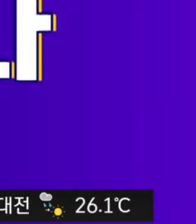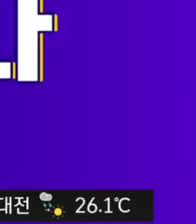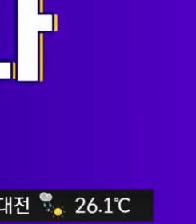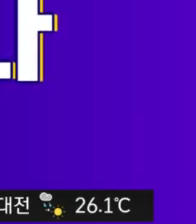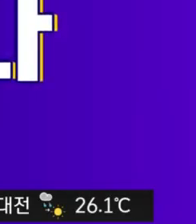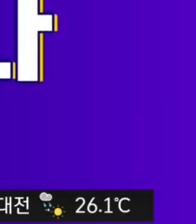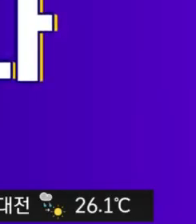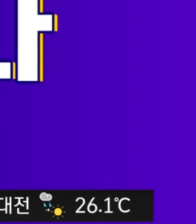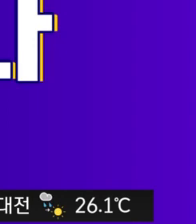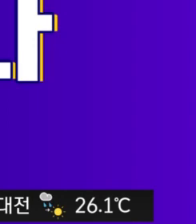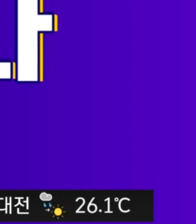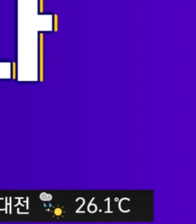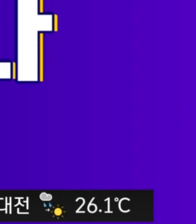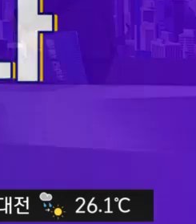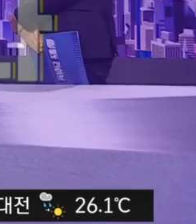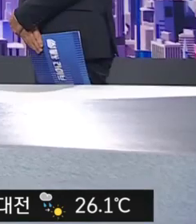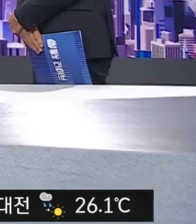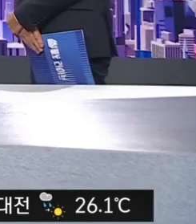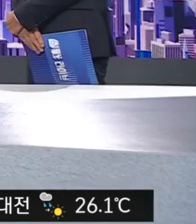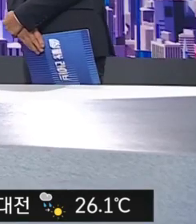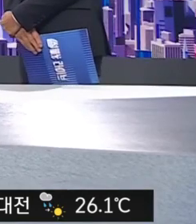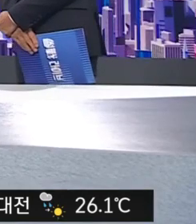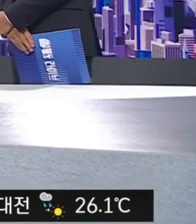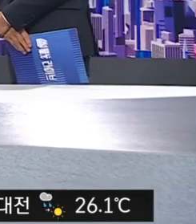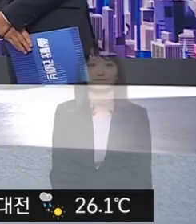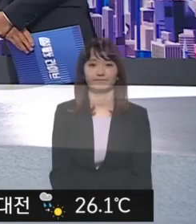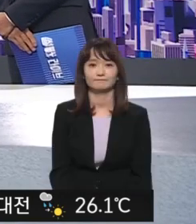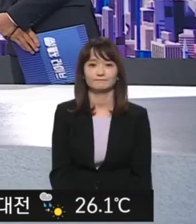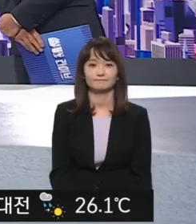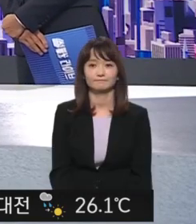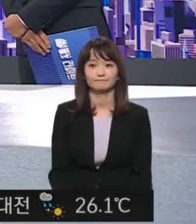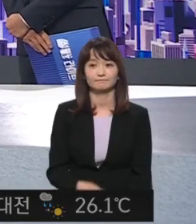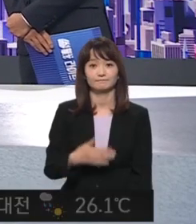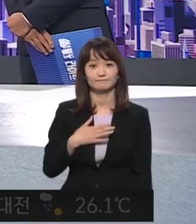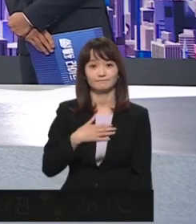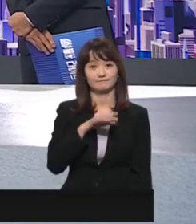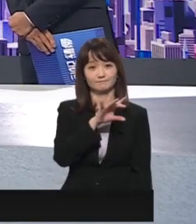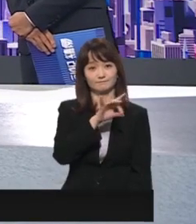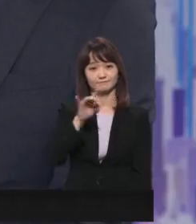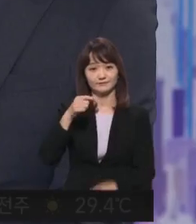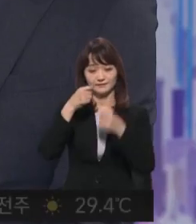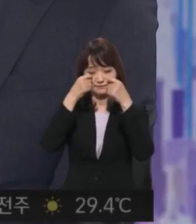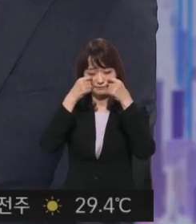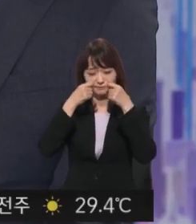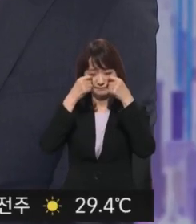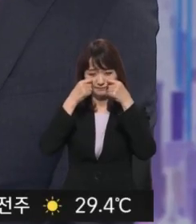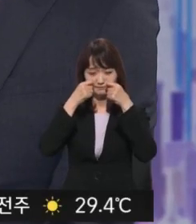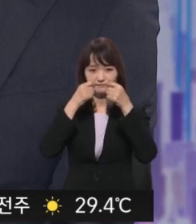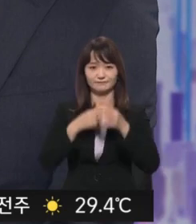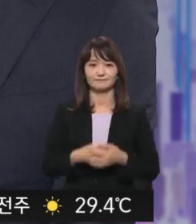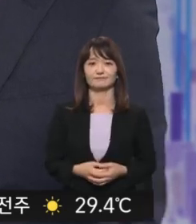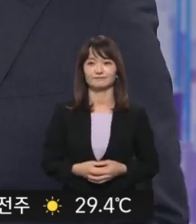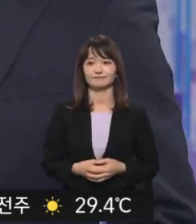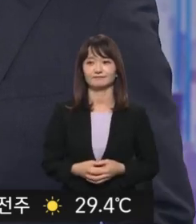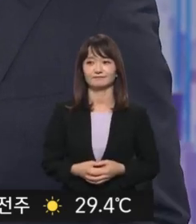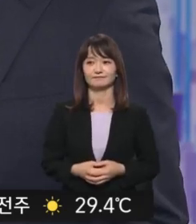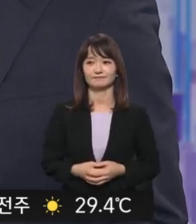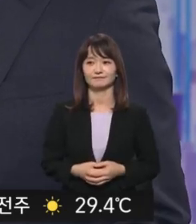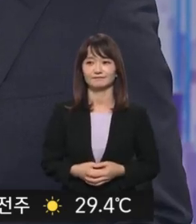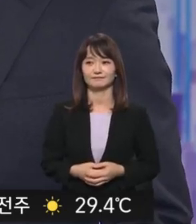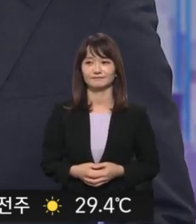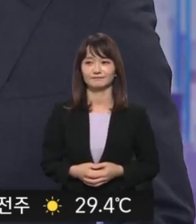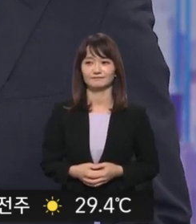나는 가끔 눈물을 흘린다 예전에 흔히 뭐 싸이 세계 그 소 sc